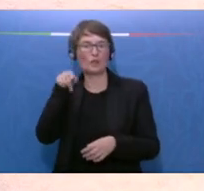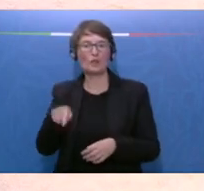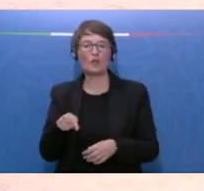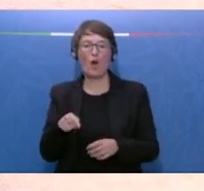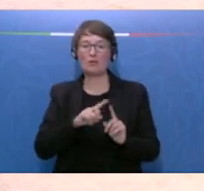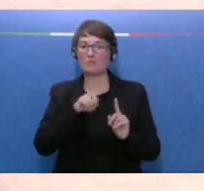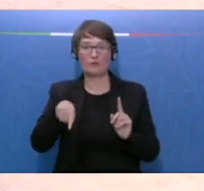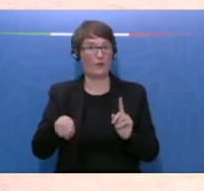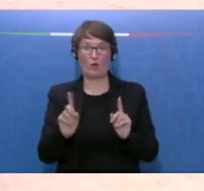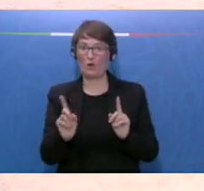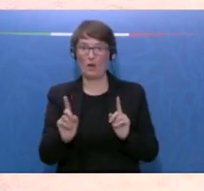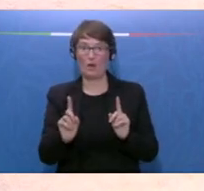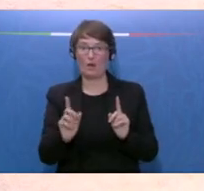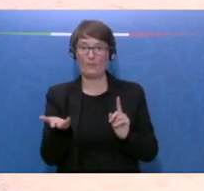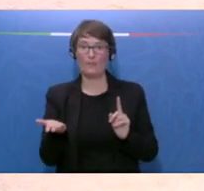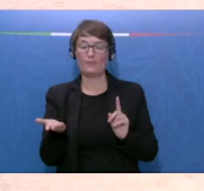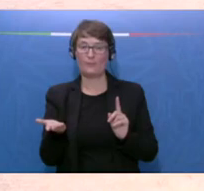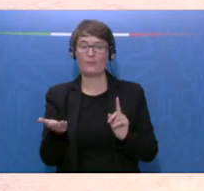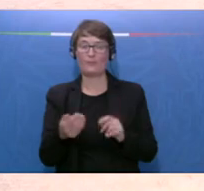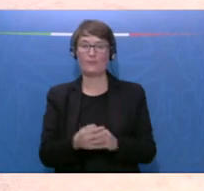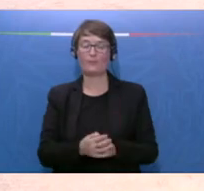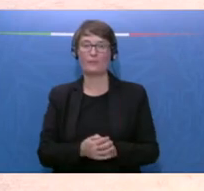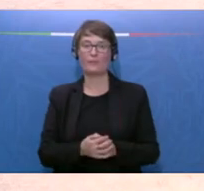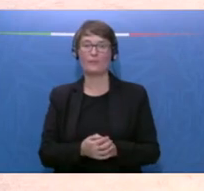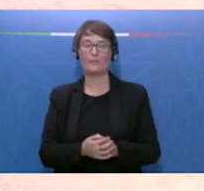e uniforme